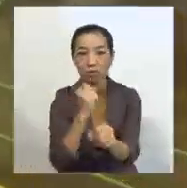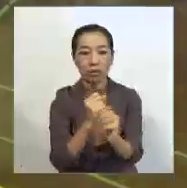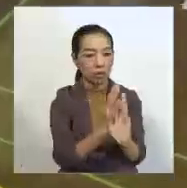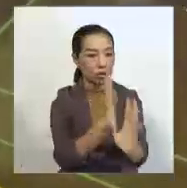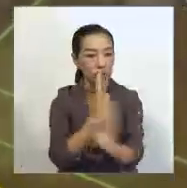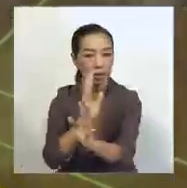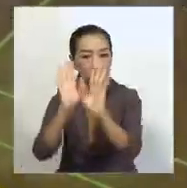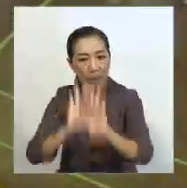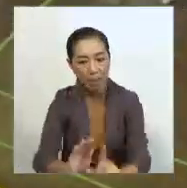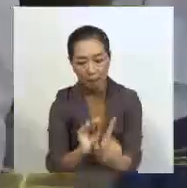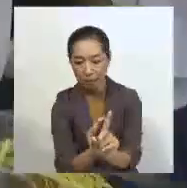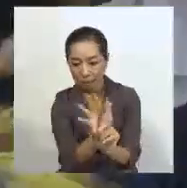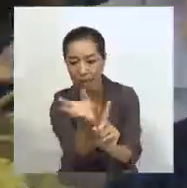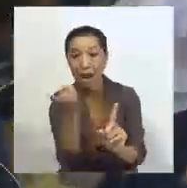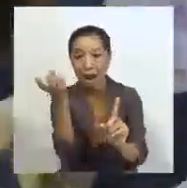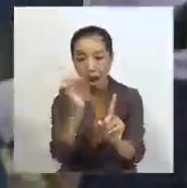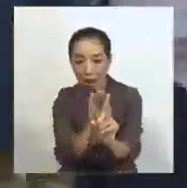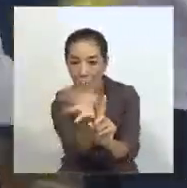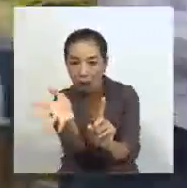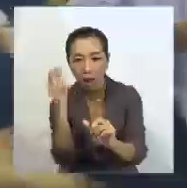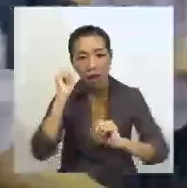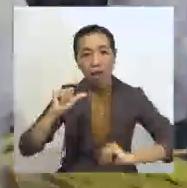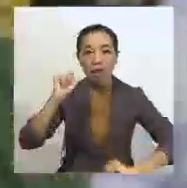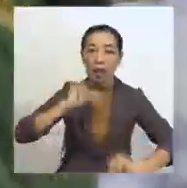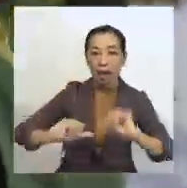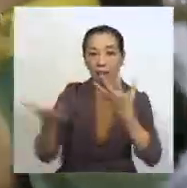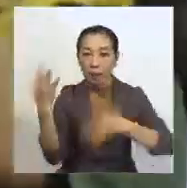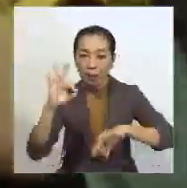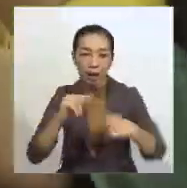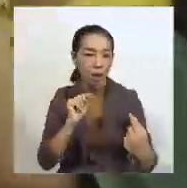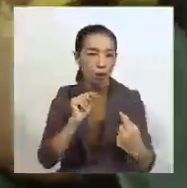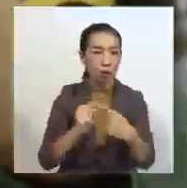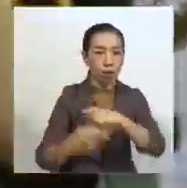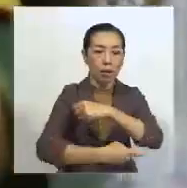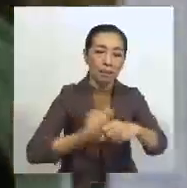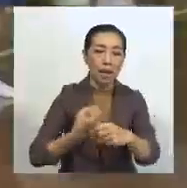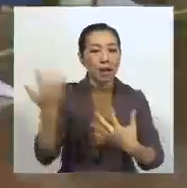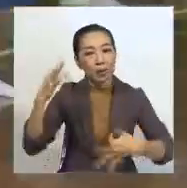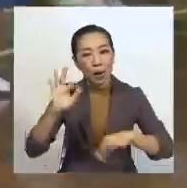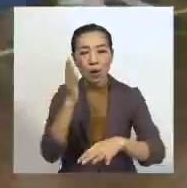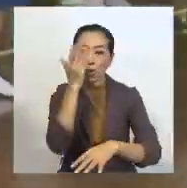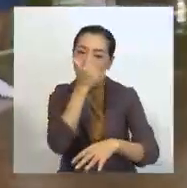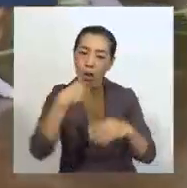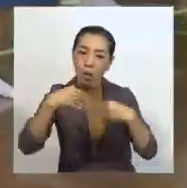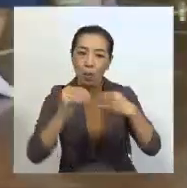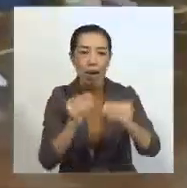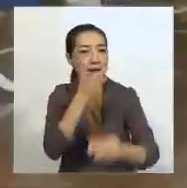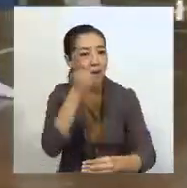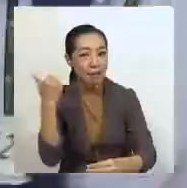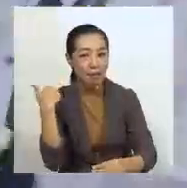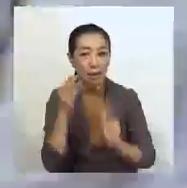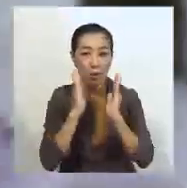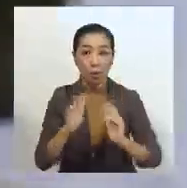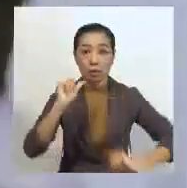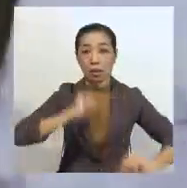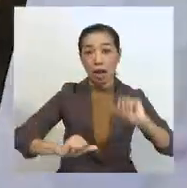าวการประยุกต์ท่ารำให้สอดคล้องกับการทำนาในจังหวะที่สนุกสนานอ่อนช้อยซึ่งนักแสดงกว่า200คนต่